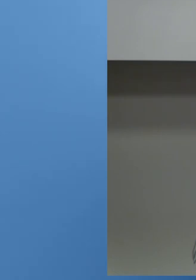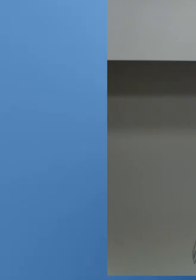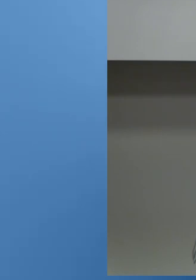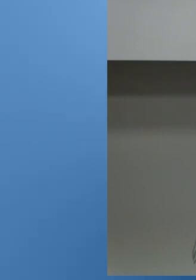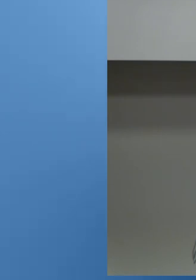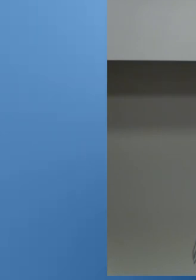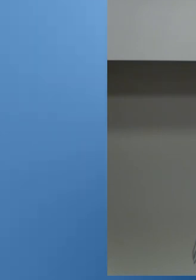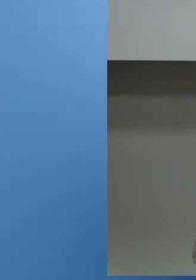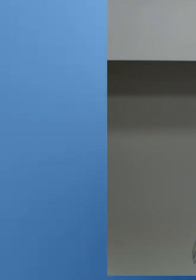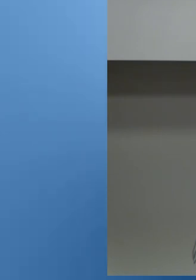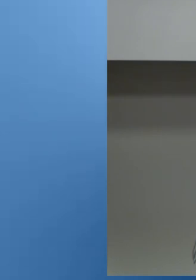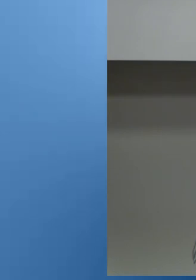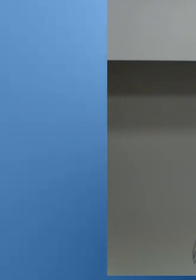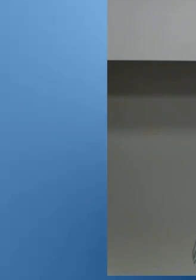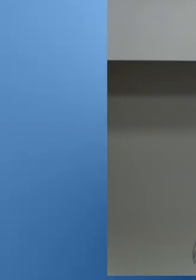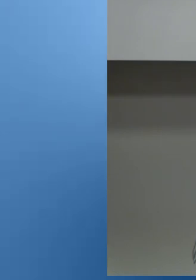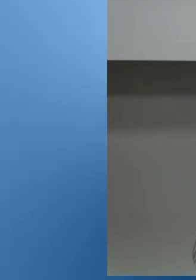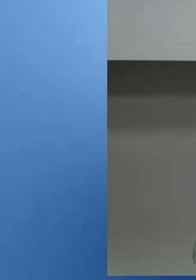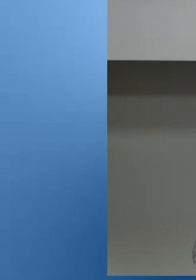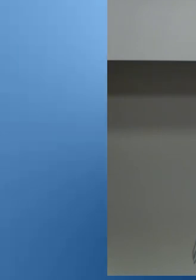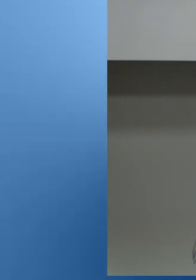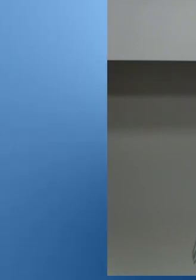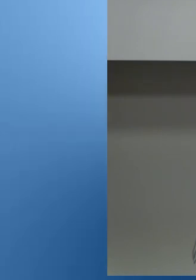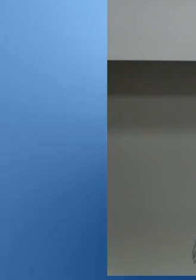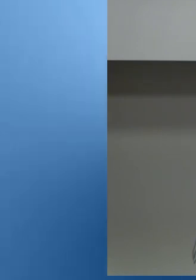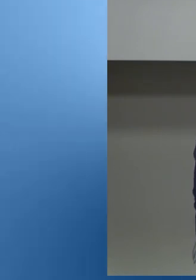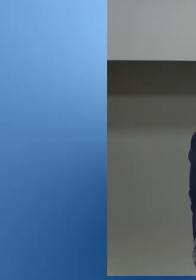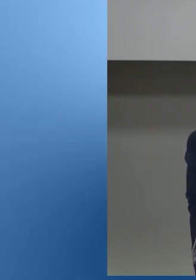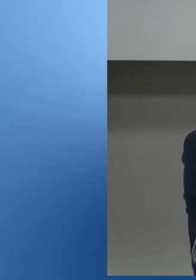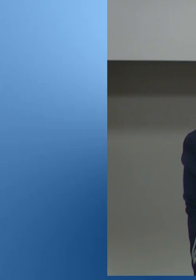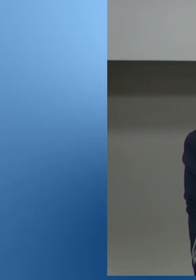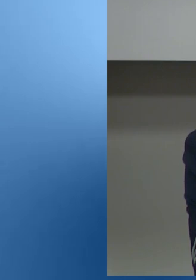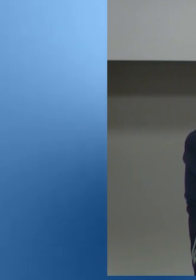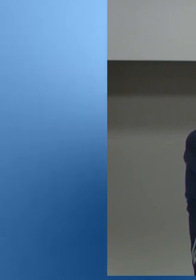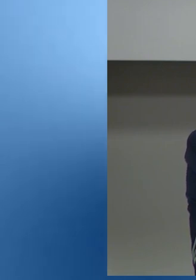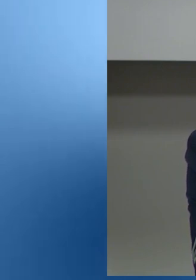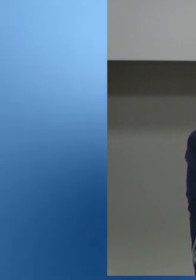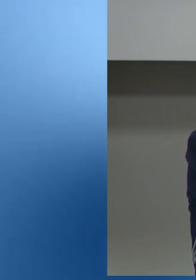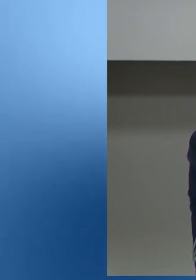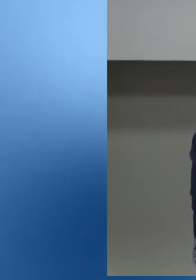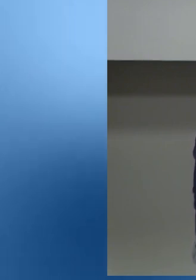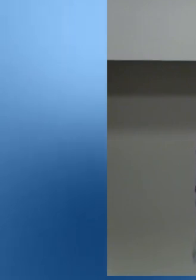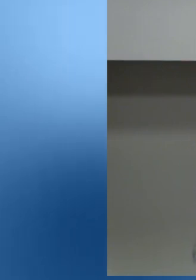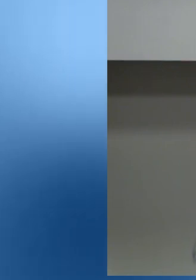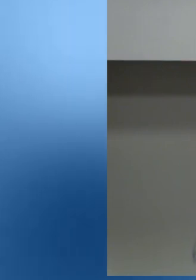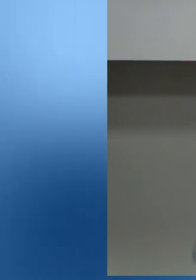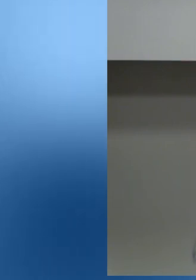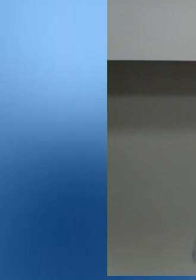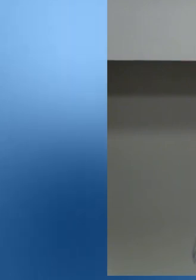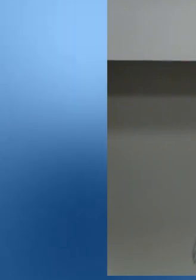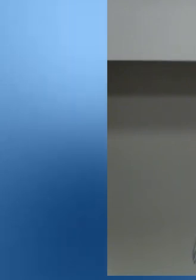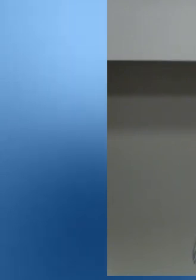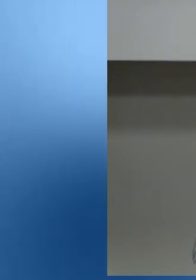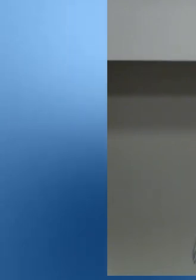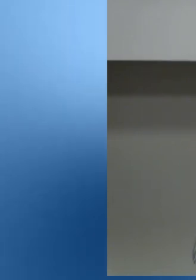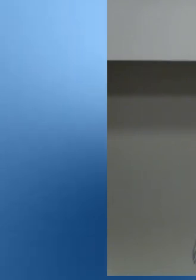parole de Monsieur Carignon et de son groupe qui fait que c'est un flux continu euh voilà donc je